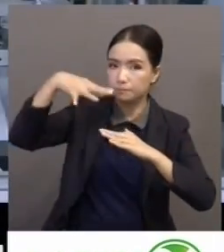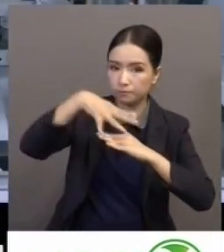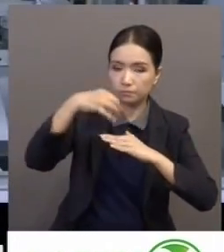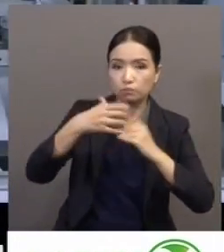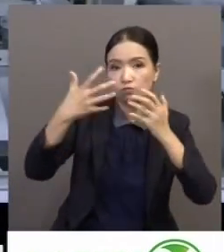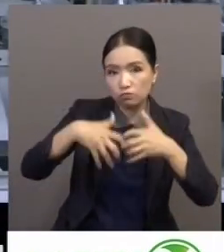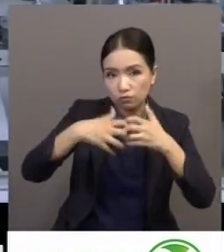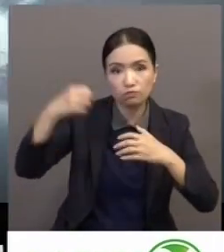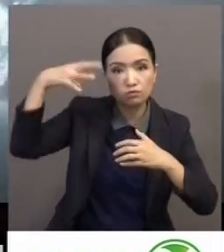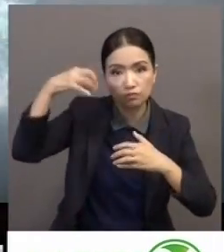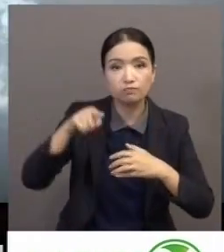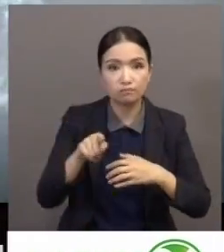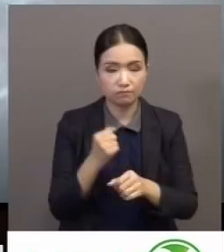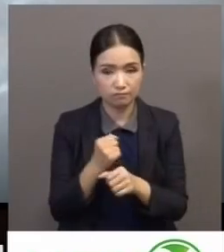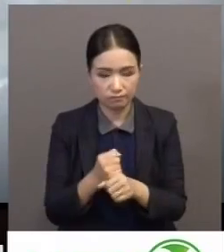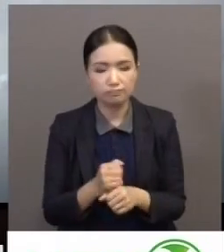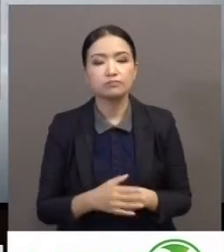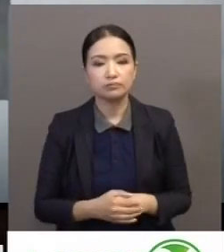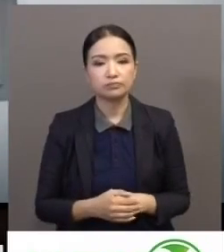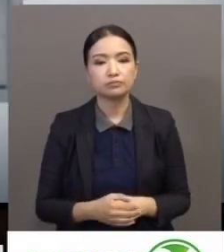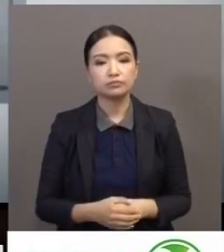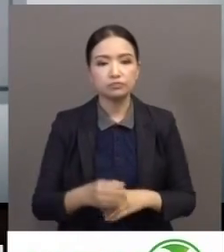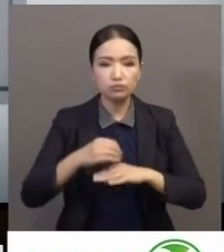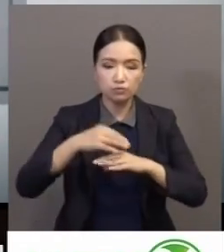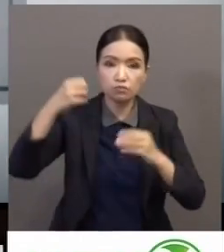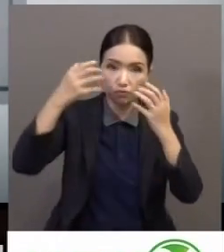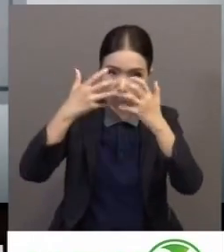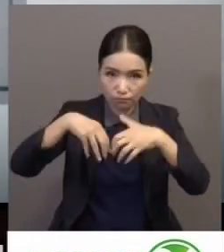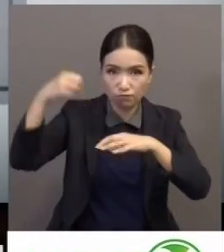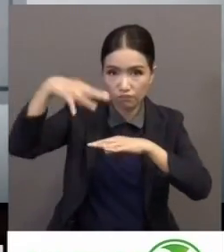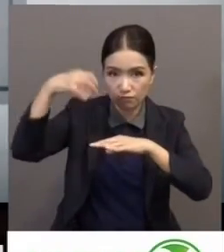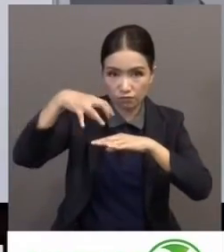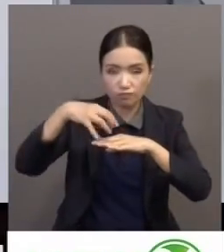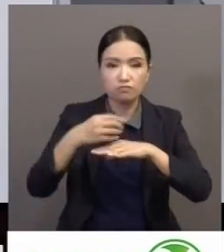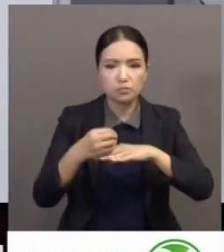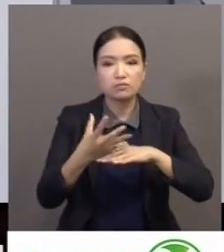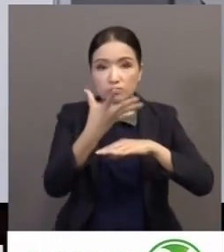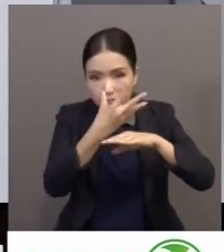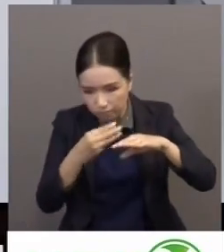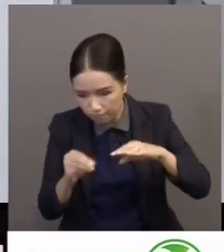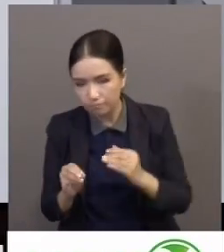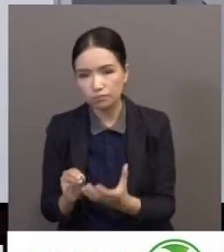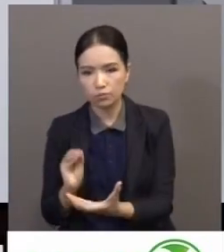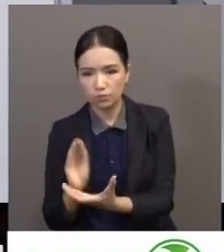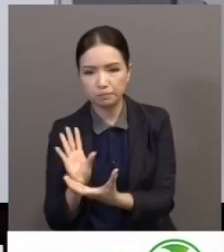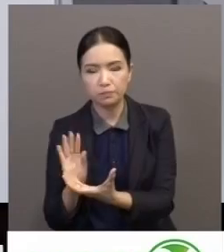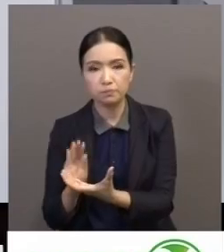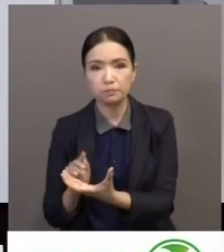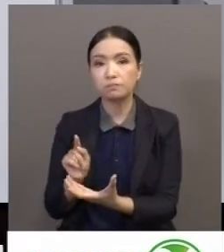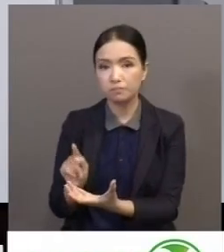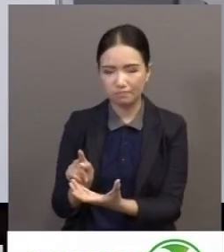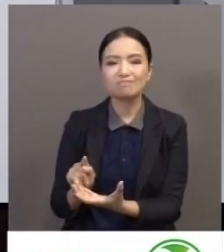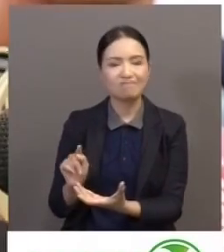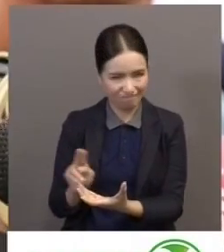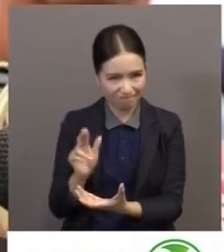ผลิตไฟฟ้ารายย่อยต่างๆและสามารถจะนำเอาไฟฟ้าที่ผลิตได้มาเก็บเข้าในประจุเนี่ยก็น่าจะมีความเป็นไปได้อย่างม